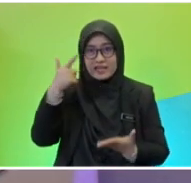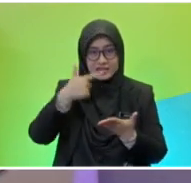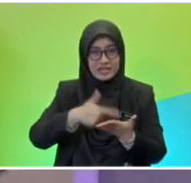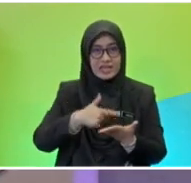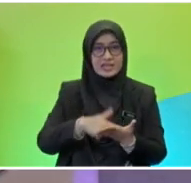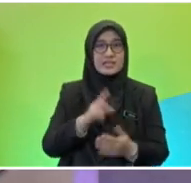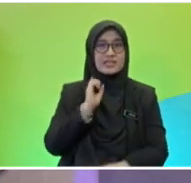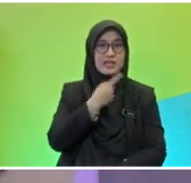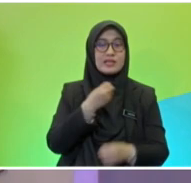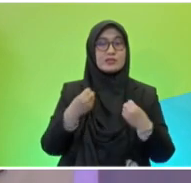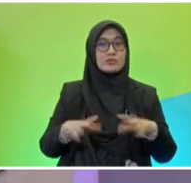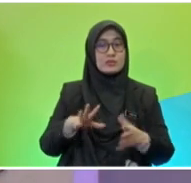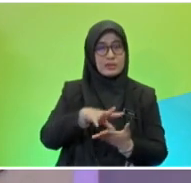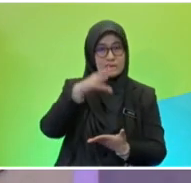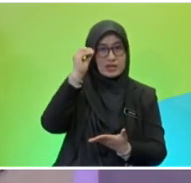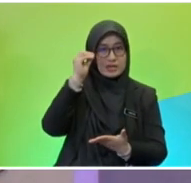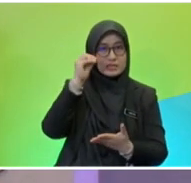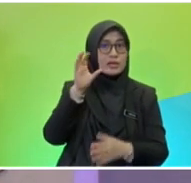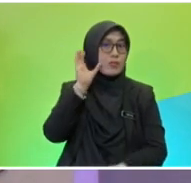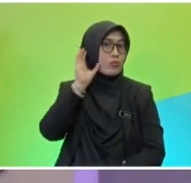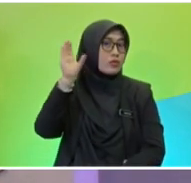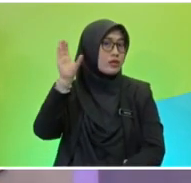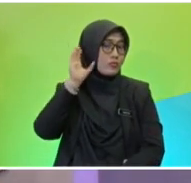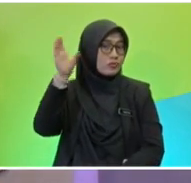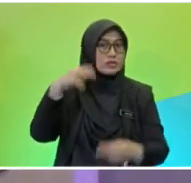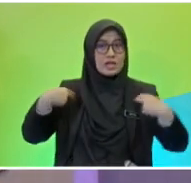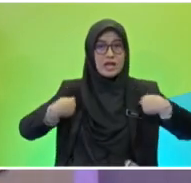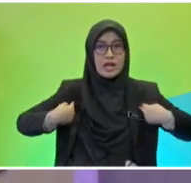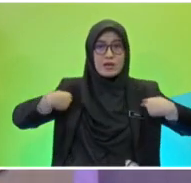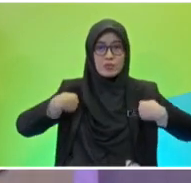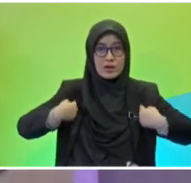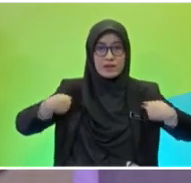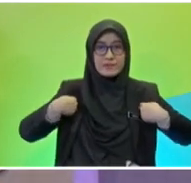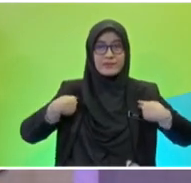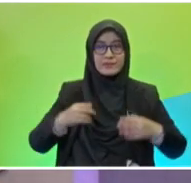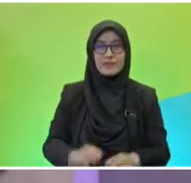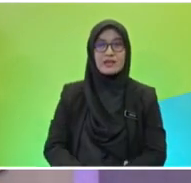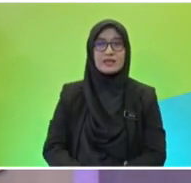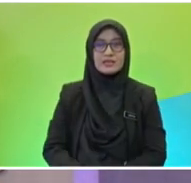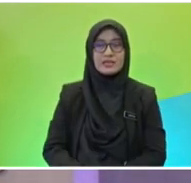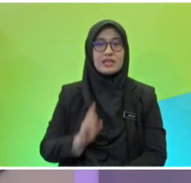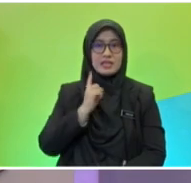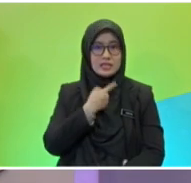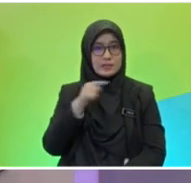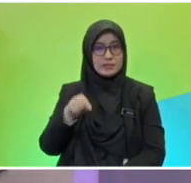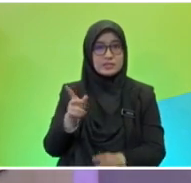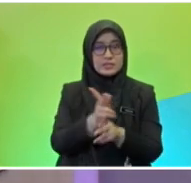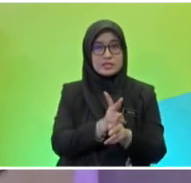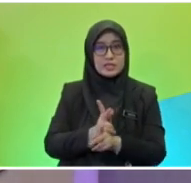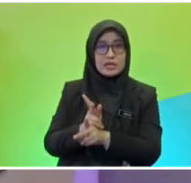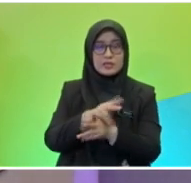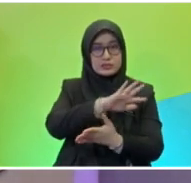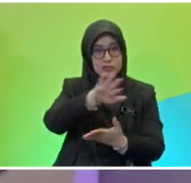belajar tentang bunyi-bunyi haiwan. Okey. Sebagai pencinta alam, kita kena menjaga haiwan-haiwan ini